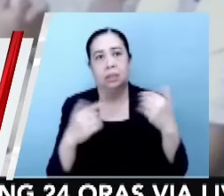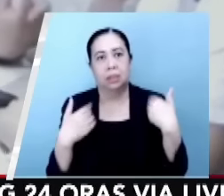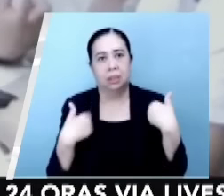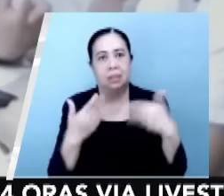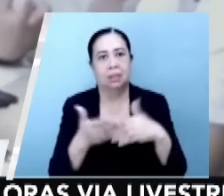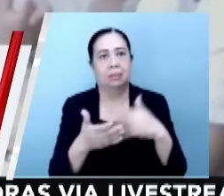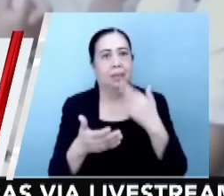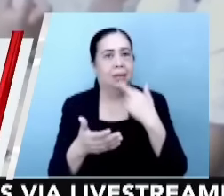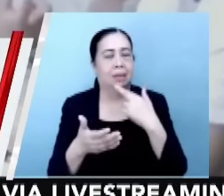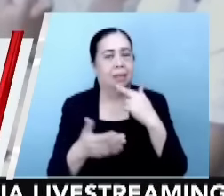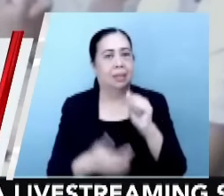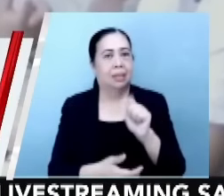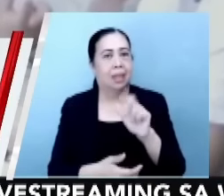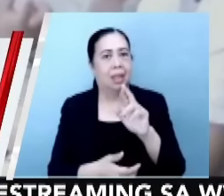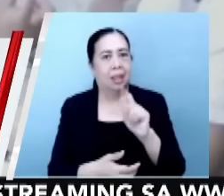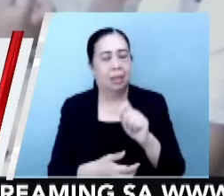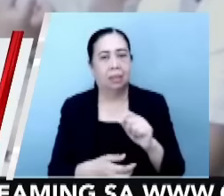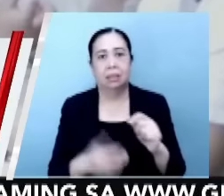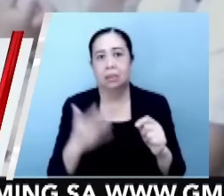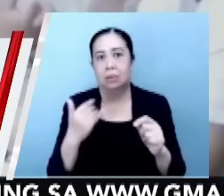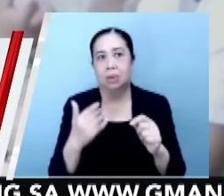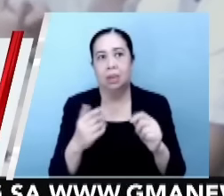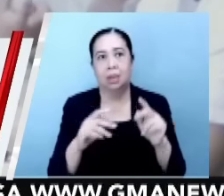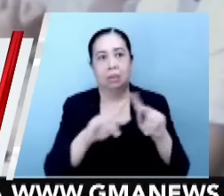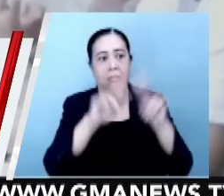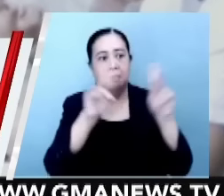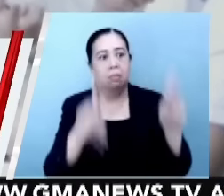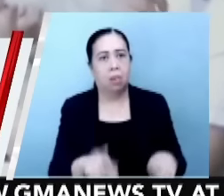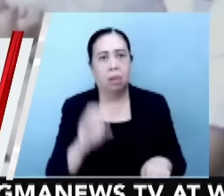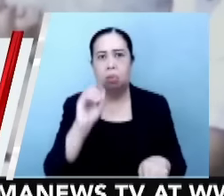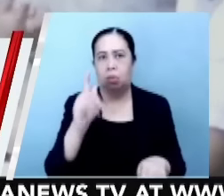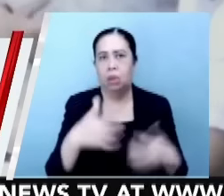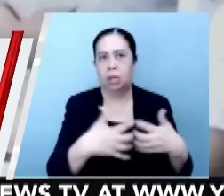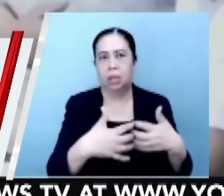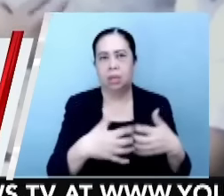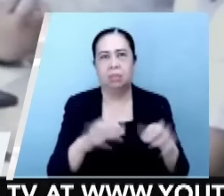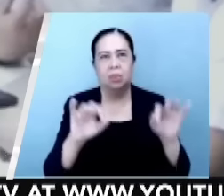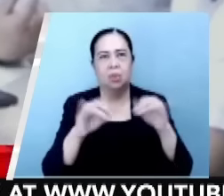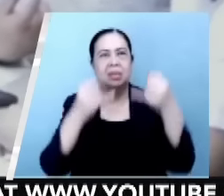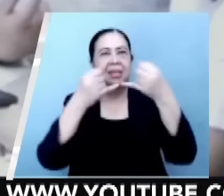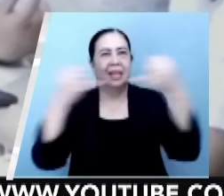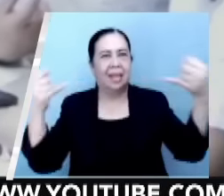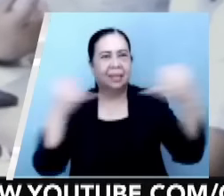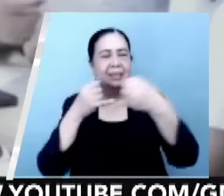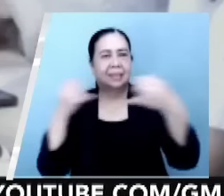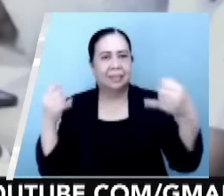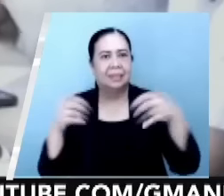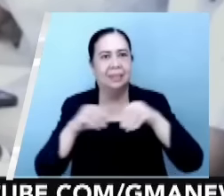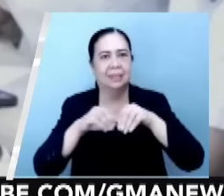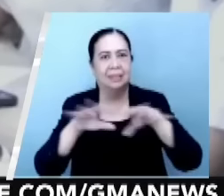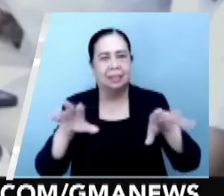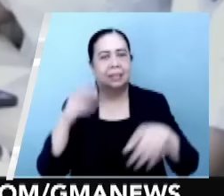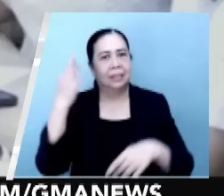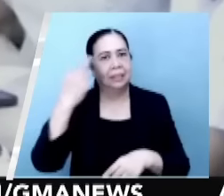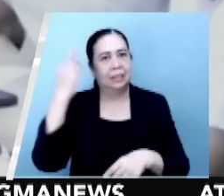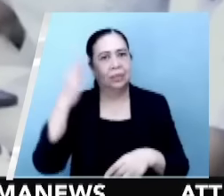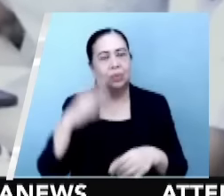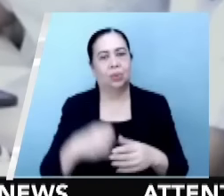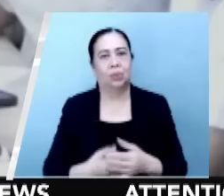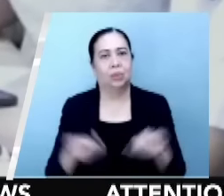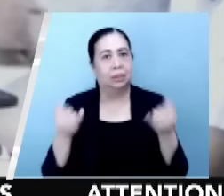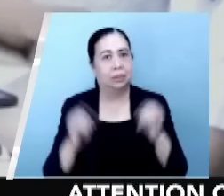siya kasi the plants are okay. It's more of the lines coming in naman ang nagiging issue. But rest